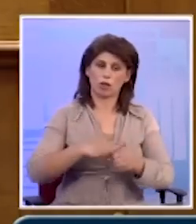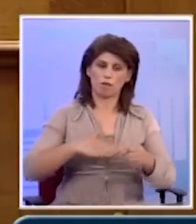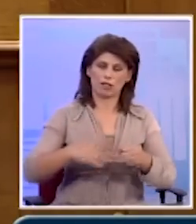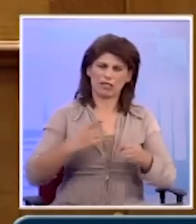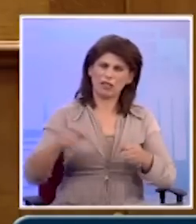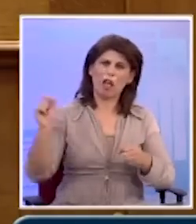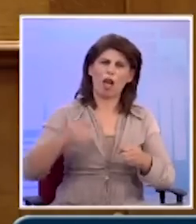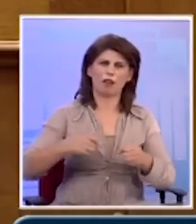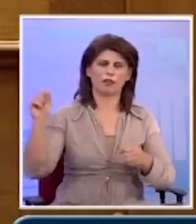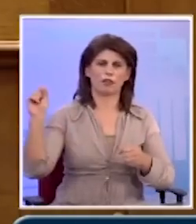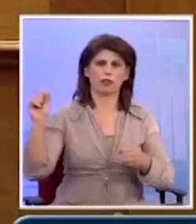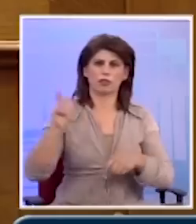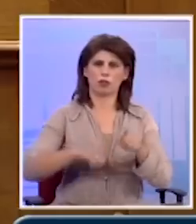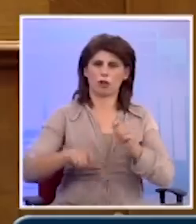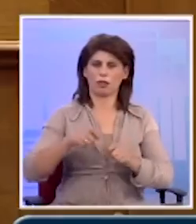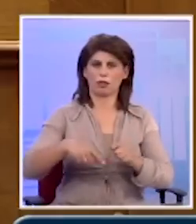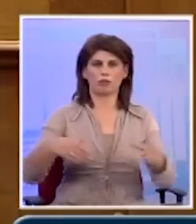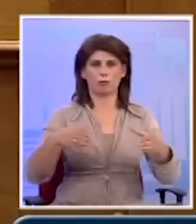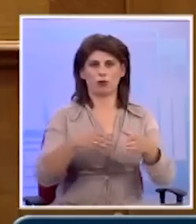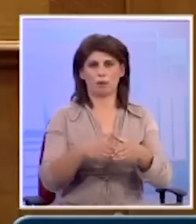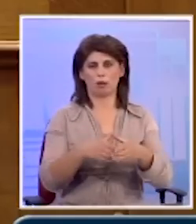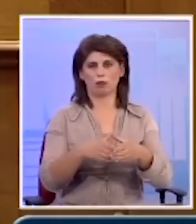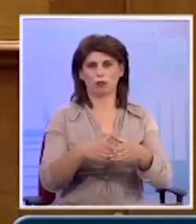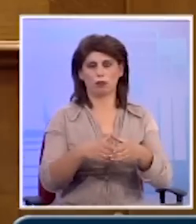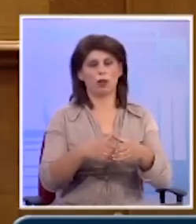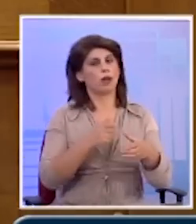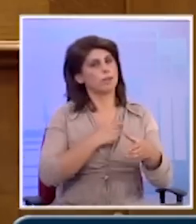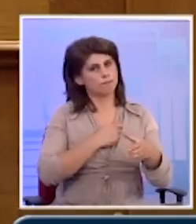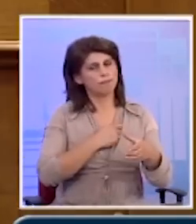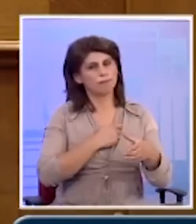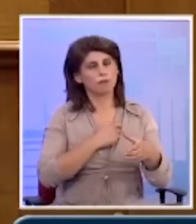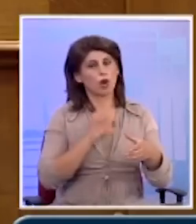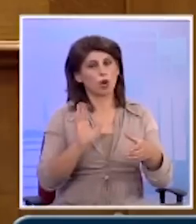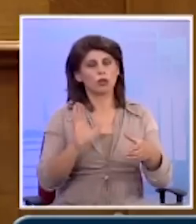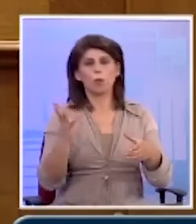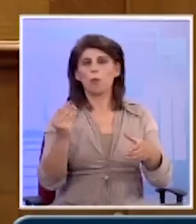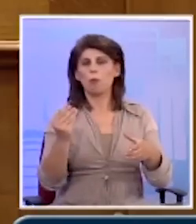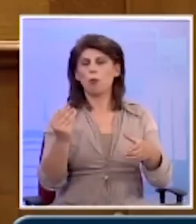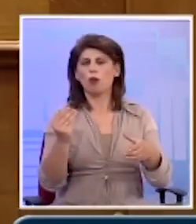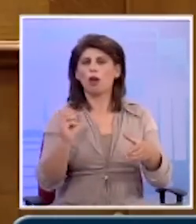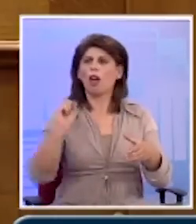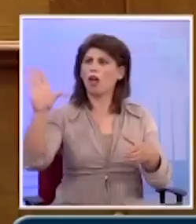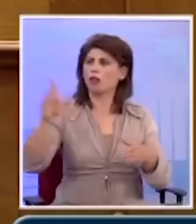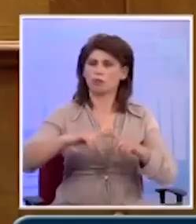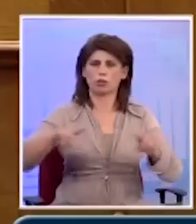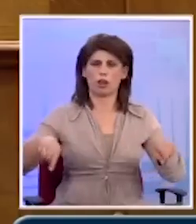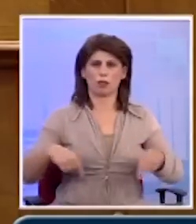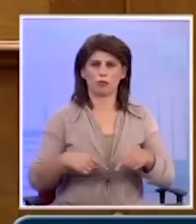την άρνησή σας στη συγκρότηση αυτής της Επιτροπής. Πιστέψτε με επίσης ότι πολλοί εκτός της